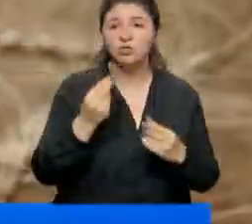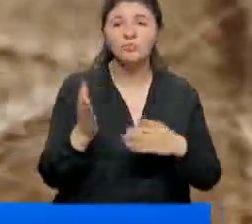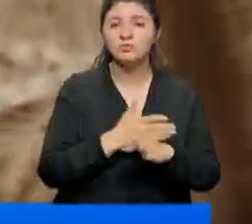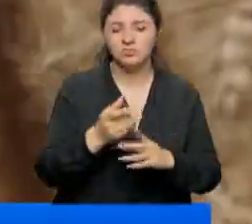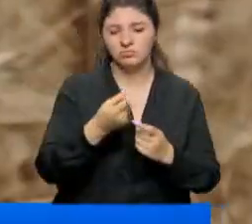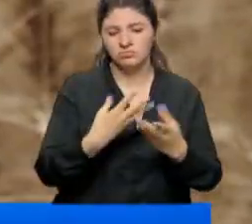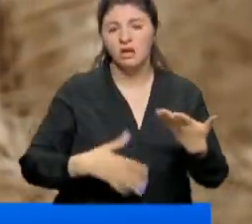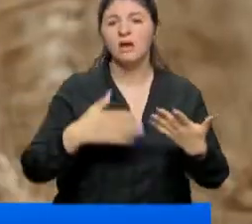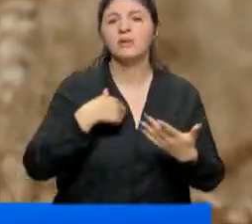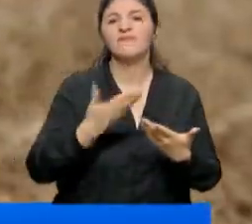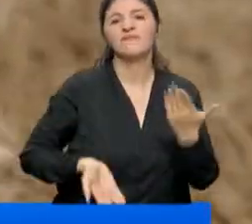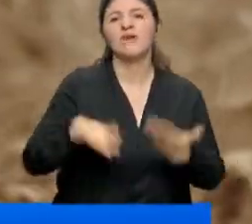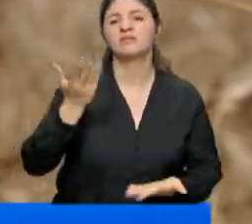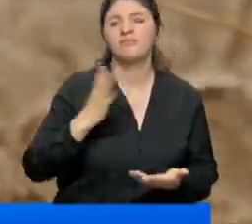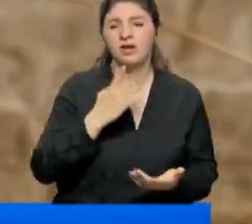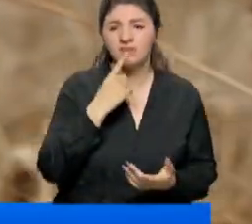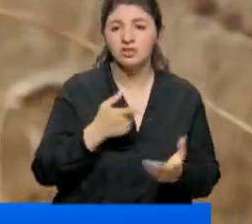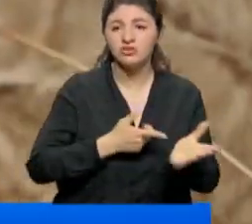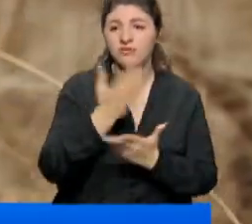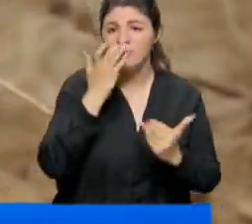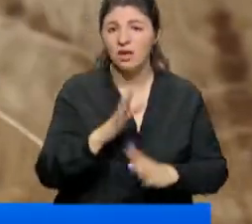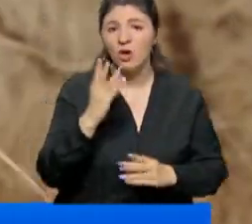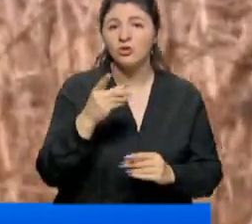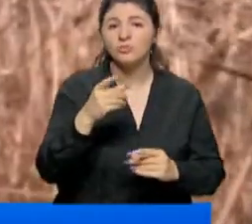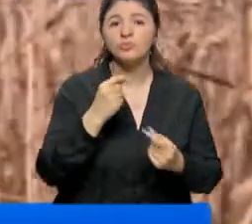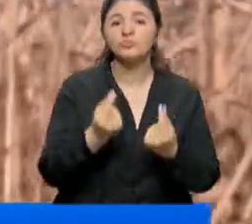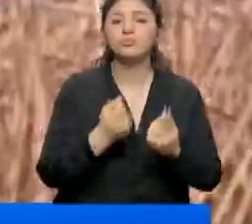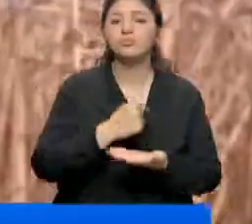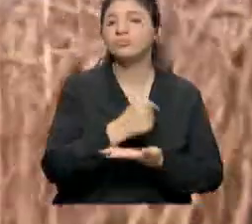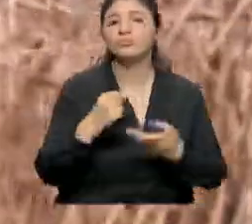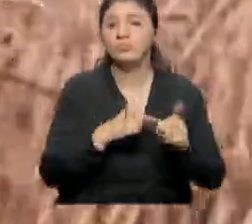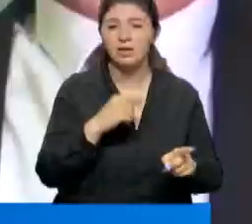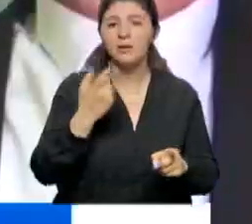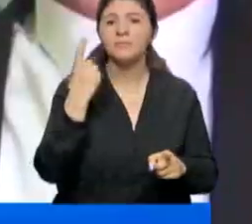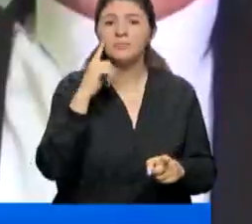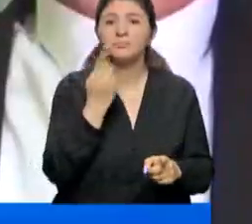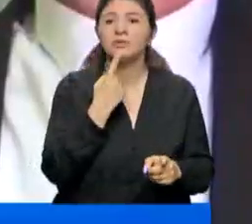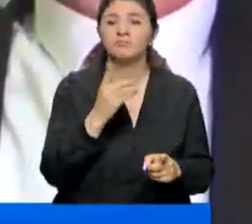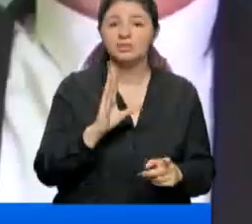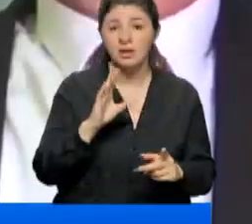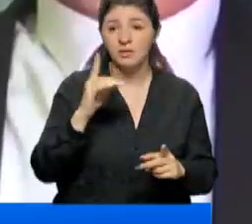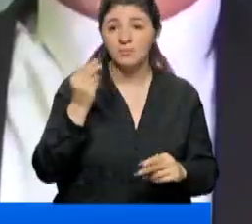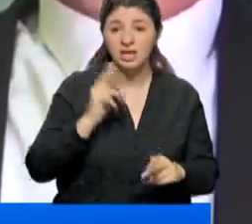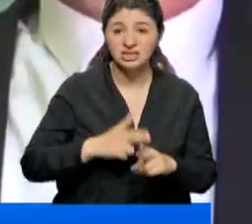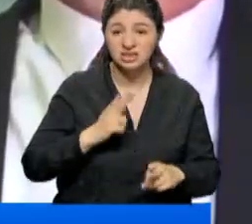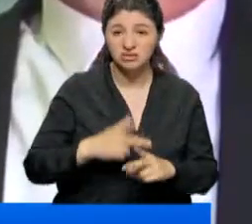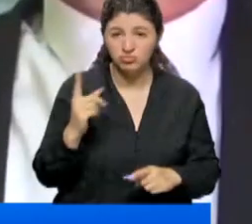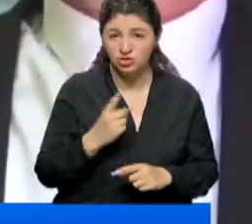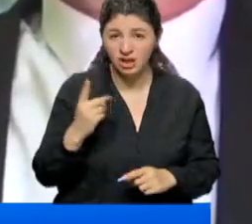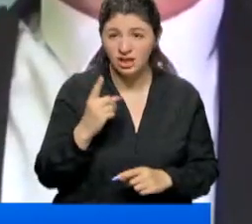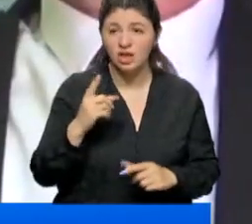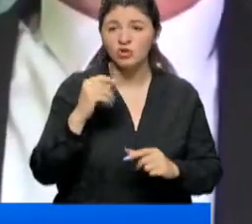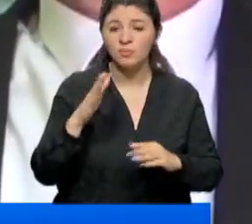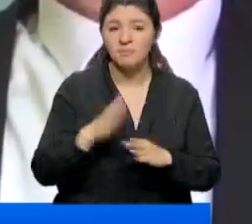ürünleri sayarak fazlamız olduğunu belirtip çiftçinin beklediği buğday taban fiyatına dair fikir verme de bir an önce hızlı bir şekilde